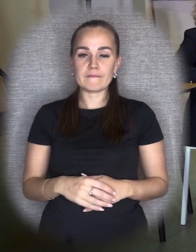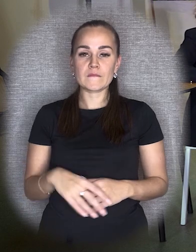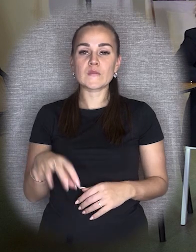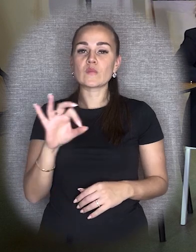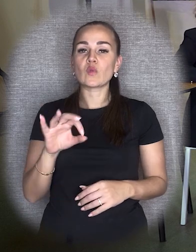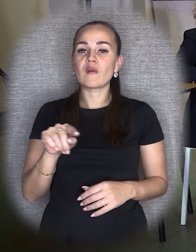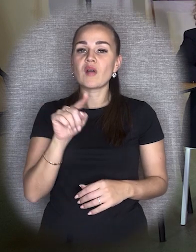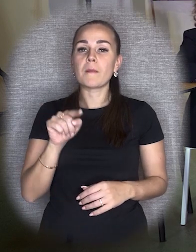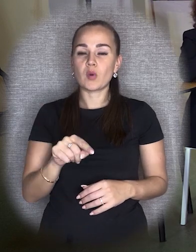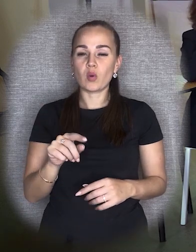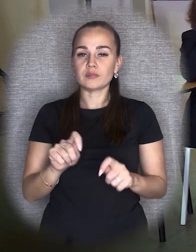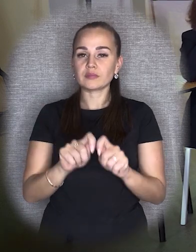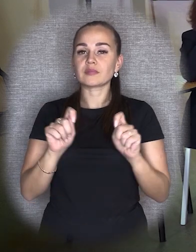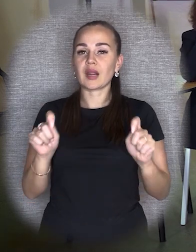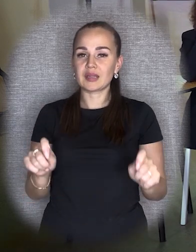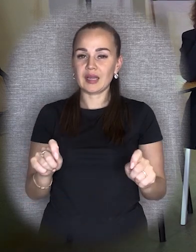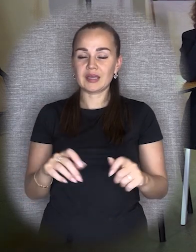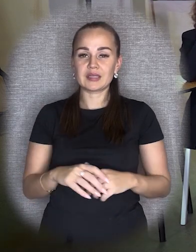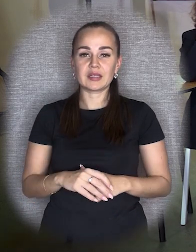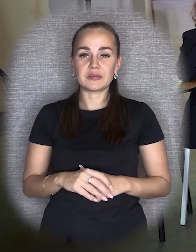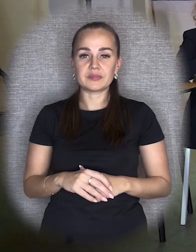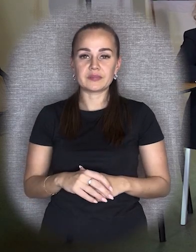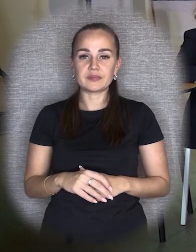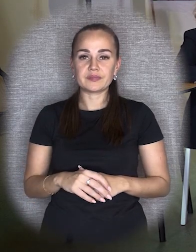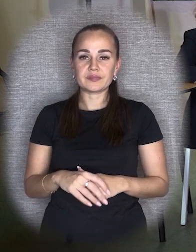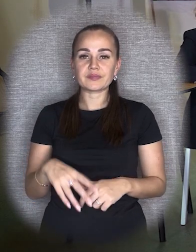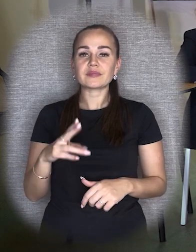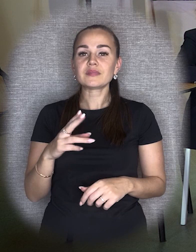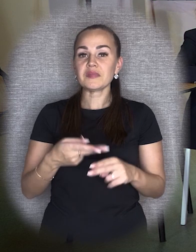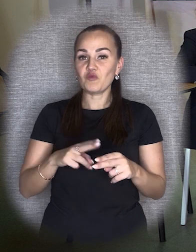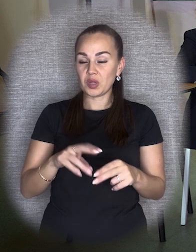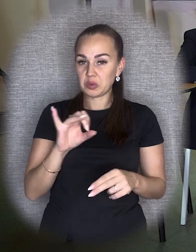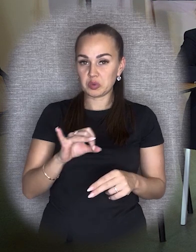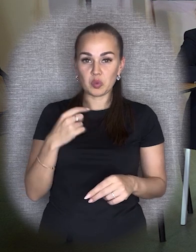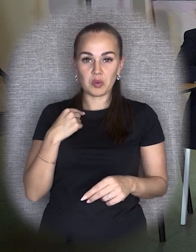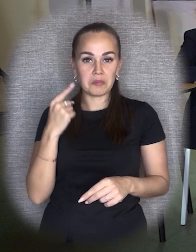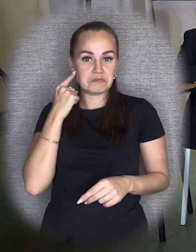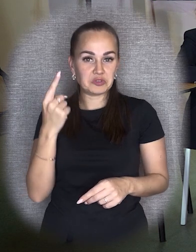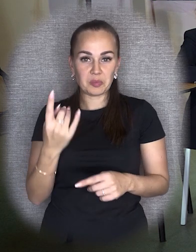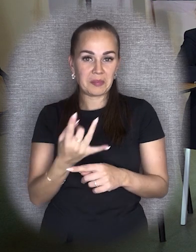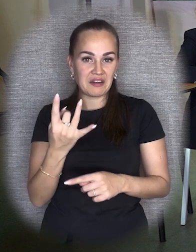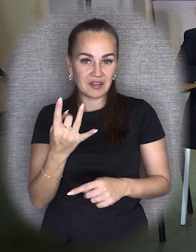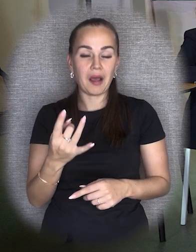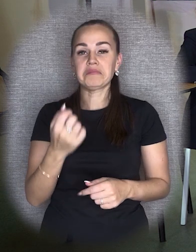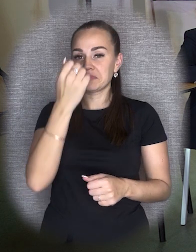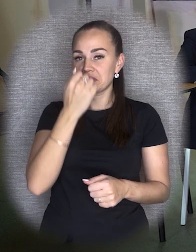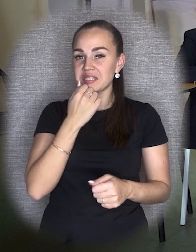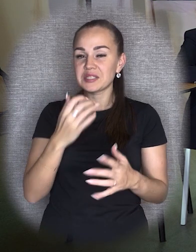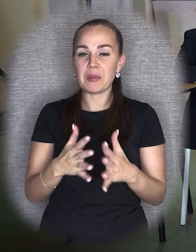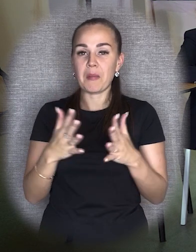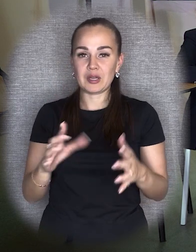Вот как раз про вопрос об открытиях, да, которые... Я эту историю слышу впервые, и большое вам за нее